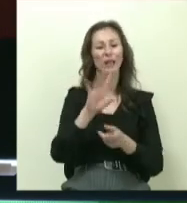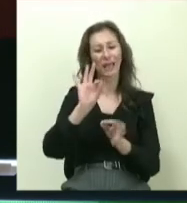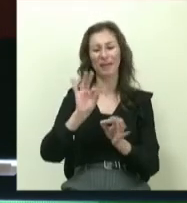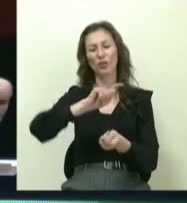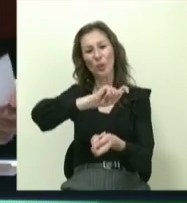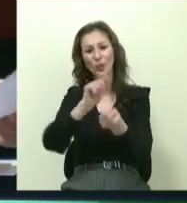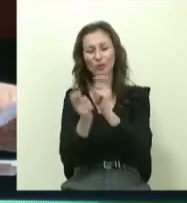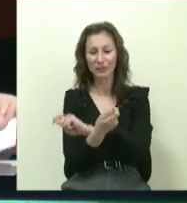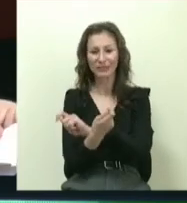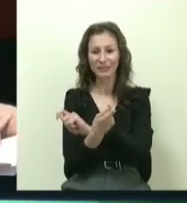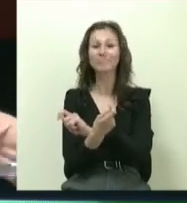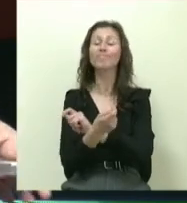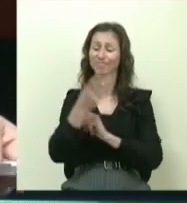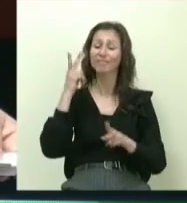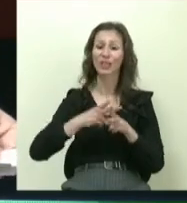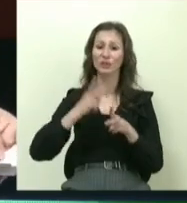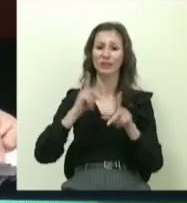dönüştürülmesi elzemdir